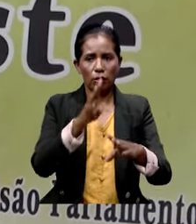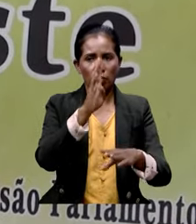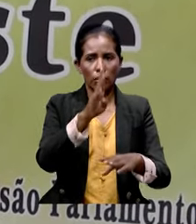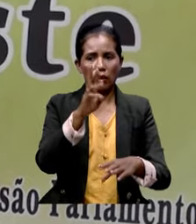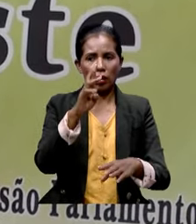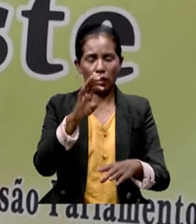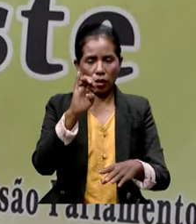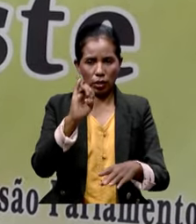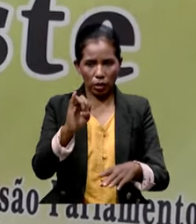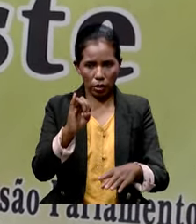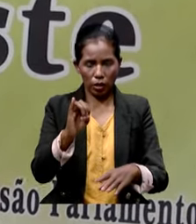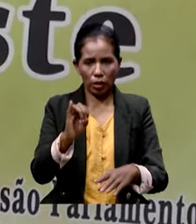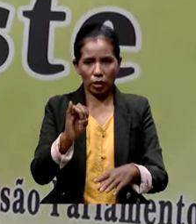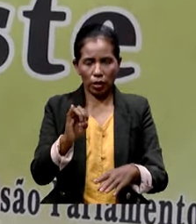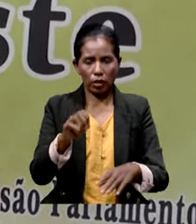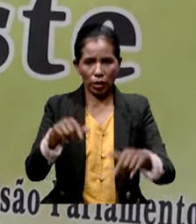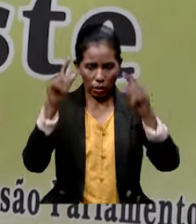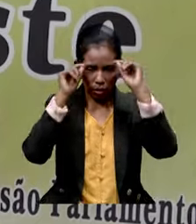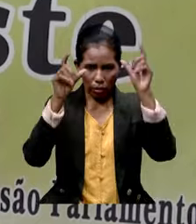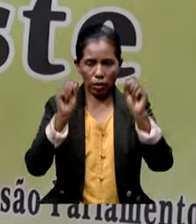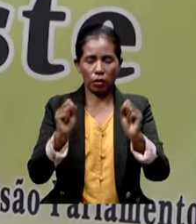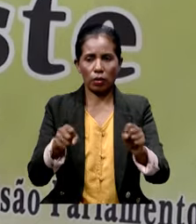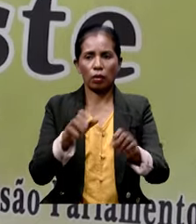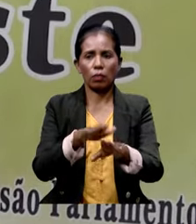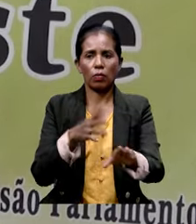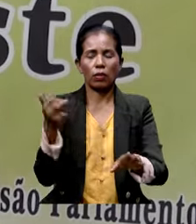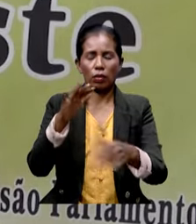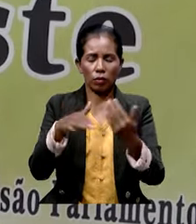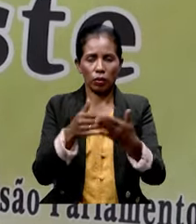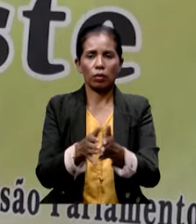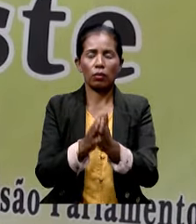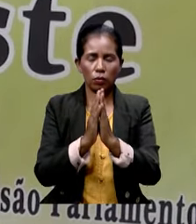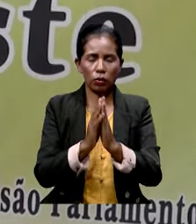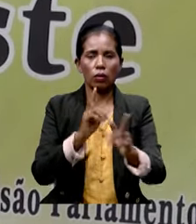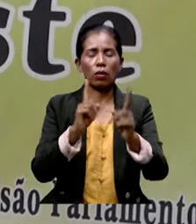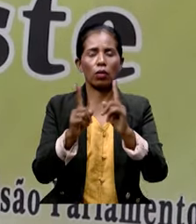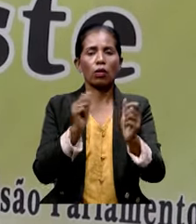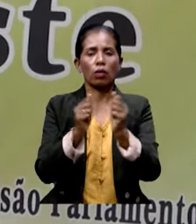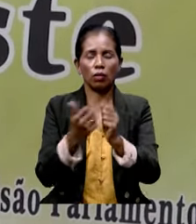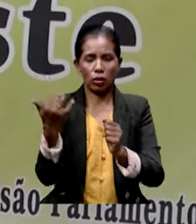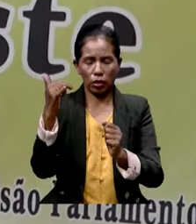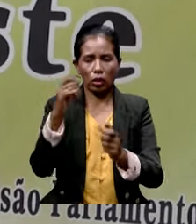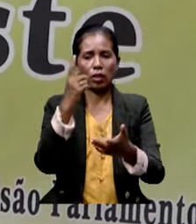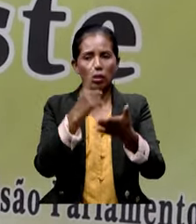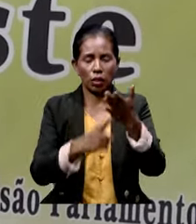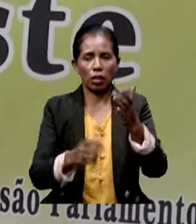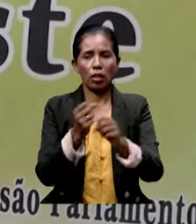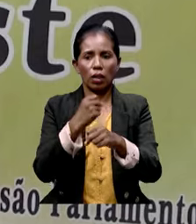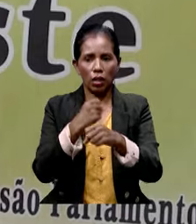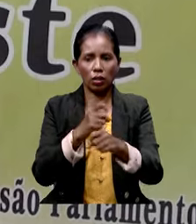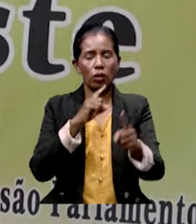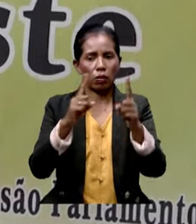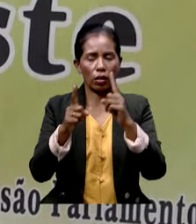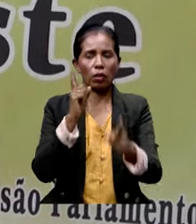tu banku beri CNB maka iya Timor, para tu bela ho bolo sir atu di husu mas klarifikasaun sir. Kata saya dah makuin alin sir ne